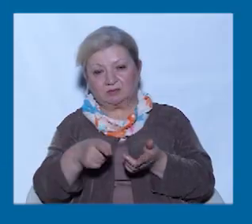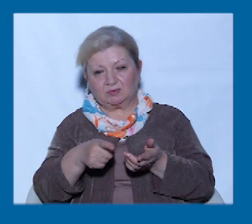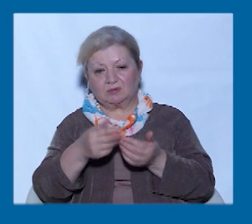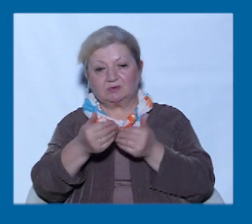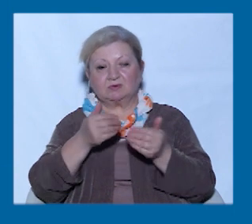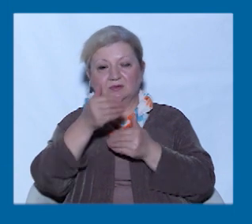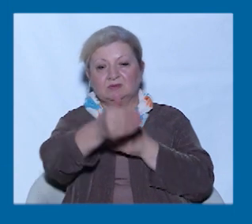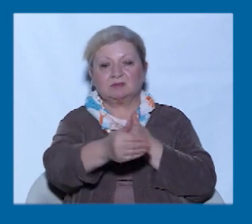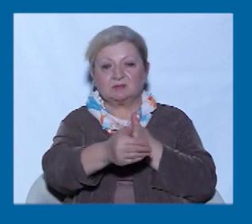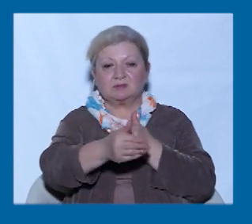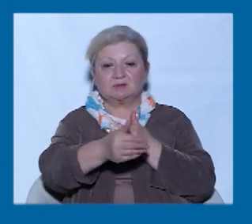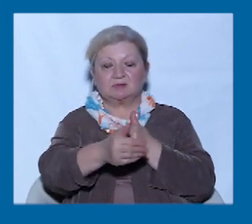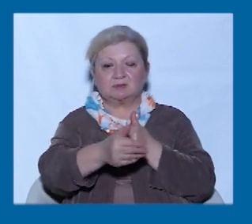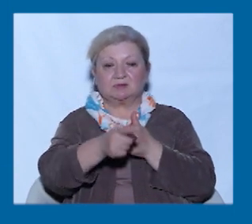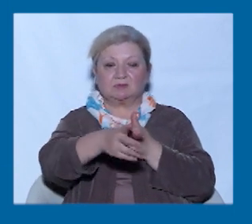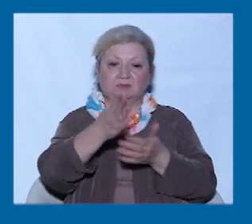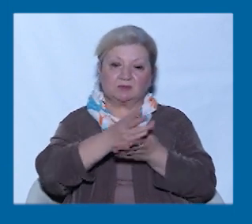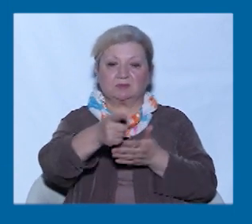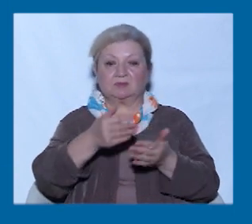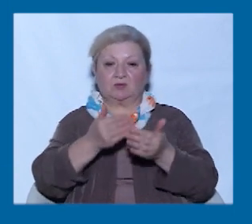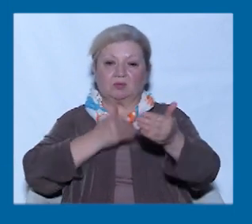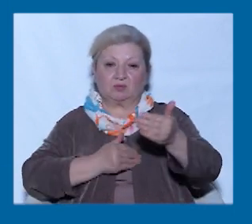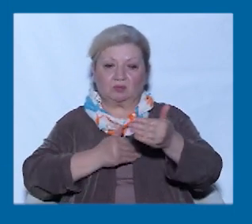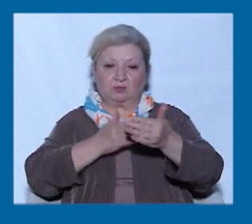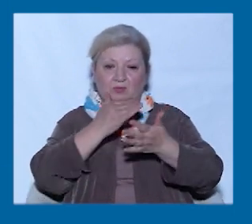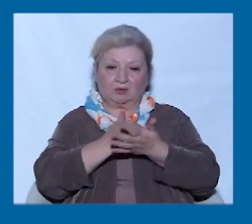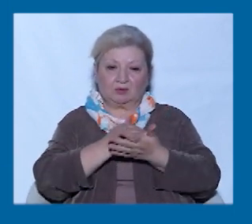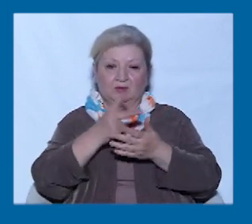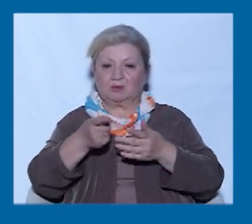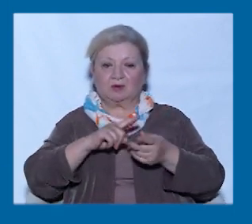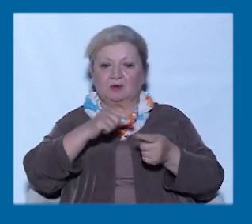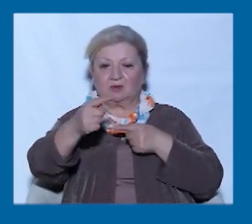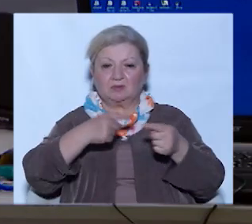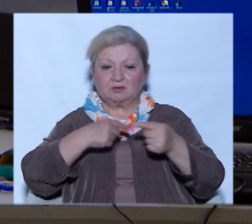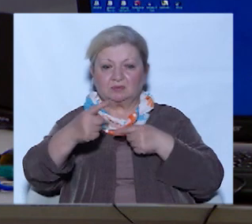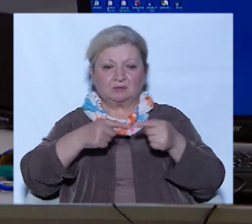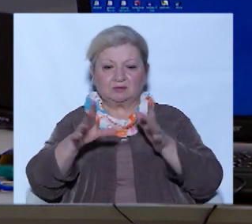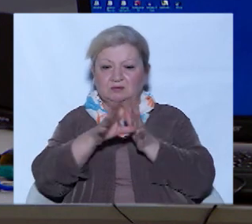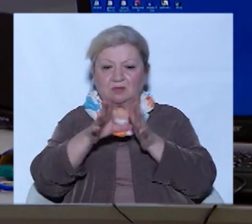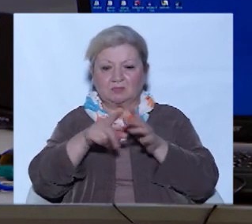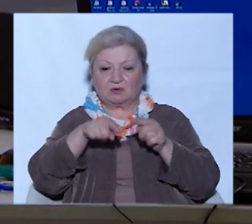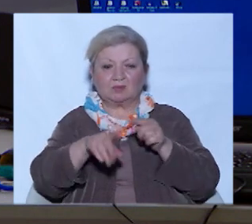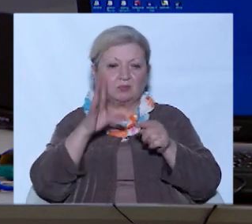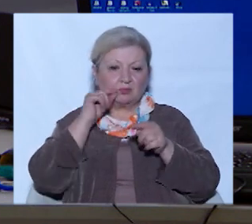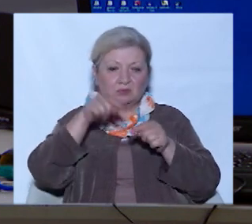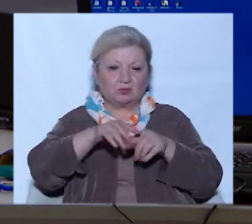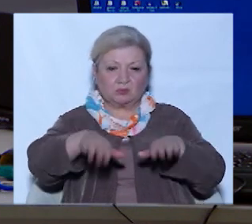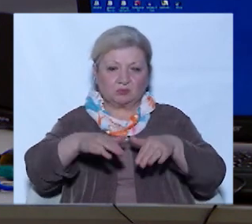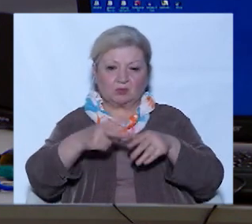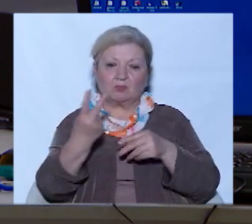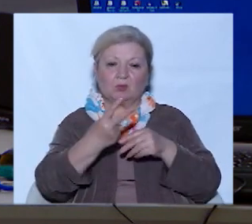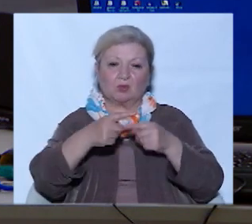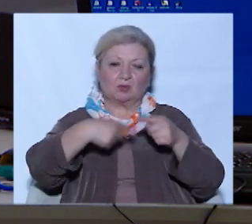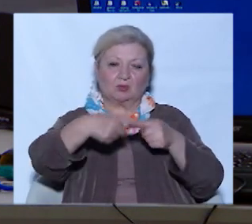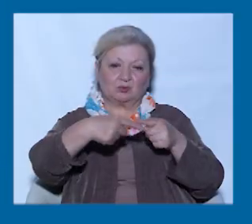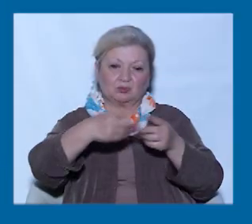დავაკვირდეთ, წინა ფრონტ შემთხვევა ესა, ეს უკანა ფრონტს, ეს წინას, ეს არავითარი ძაბვა არ აგვაქვს იმ მომენტში, მეორად